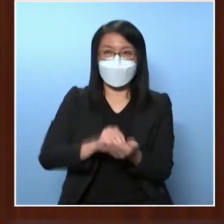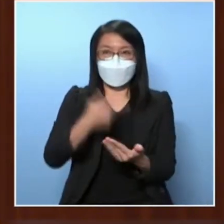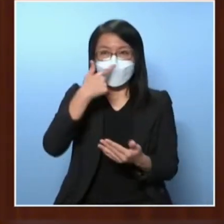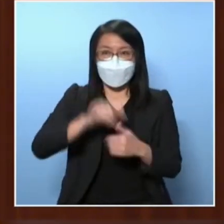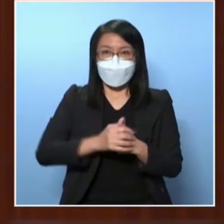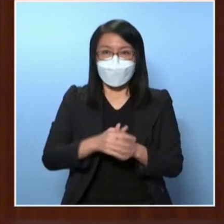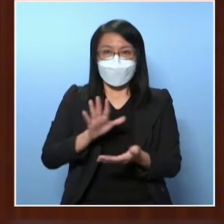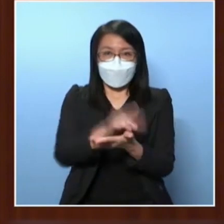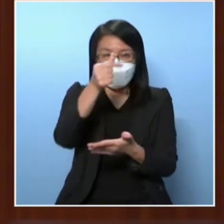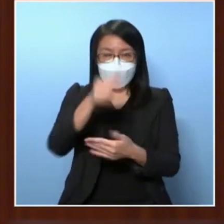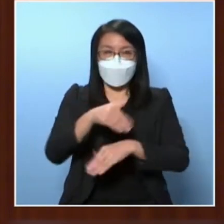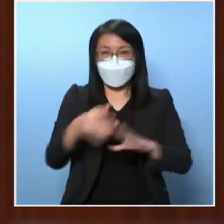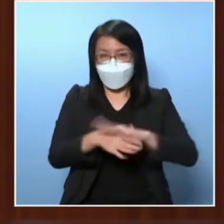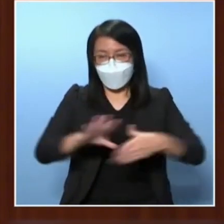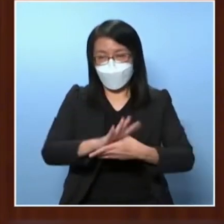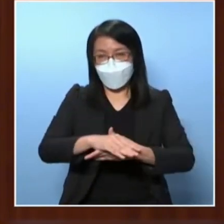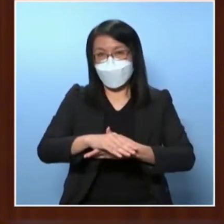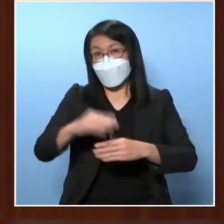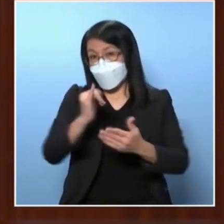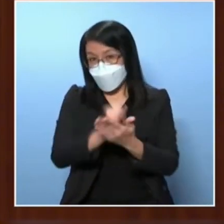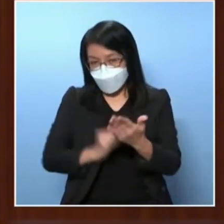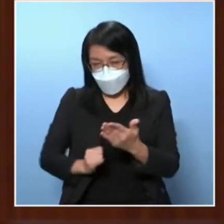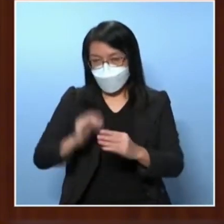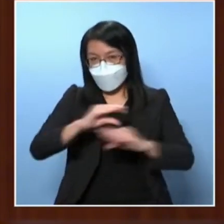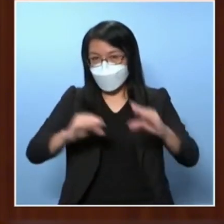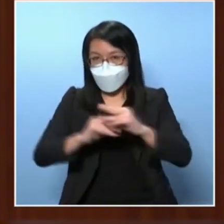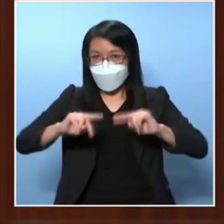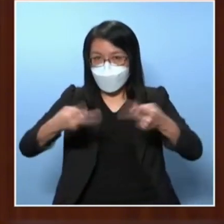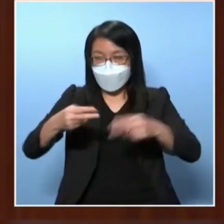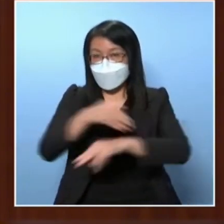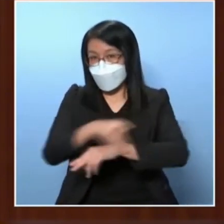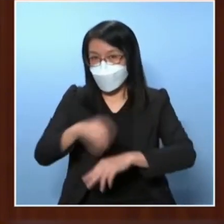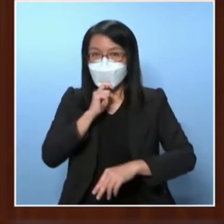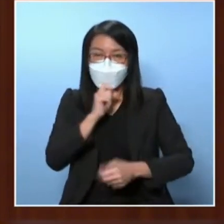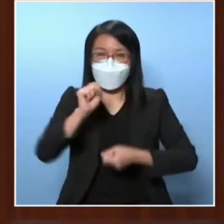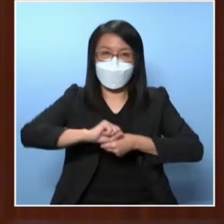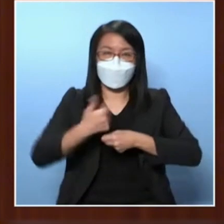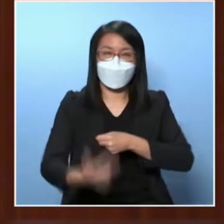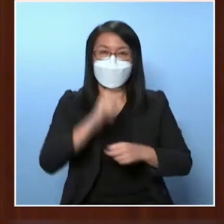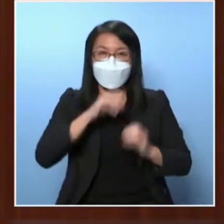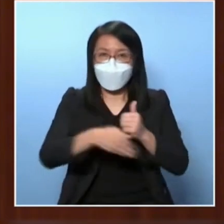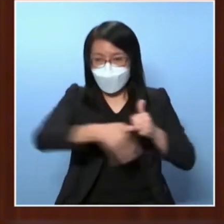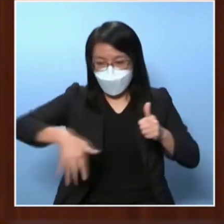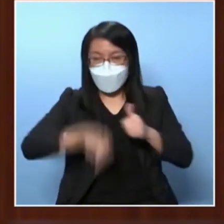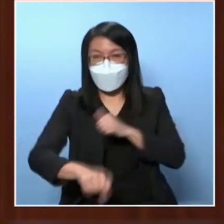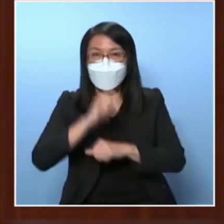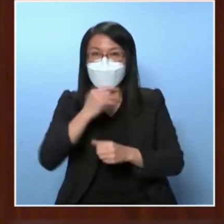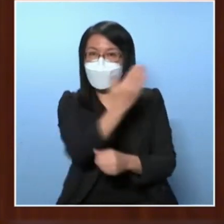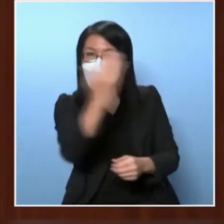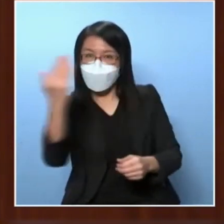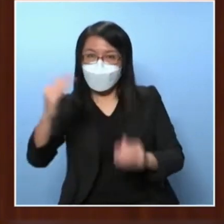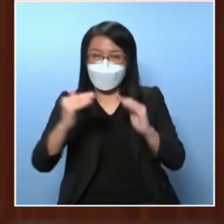的十年文化藝術設施發展藍圖，包括增加康文署旗下博物館的數